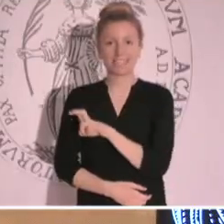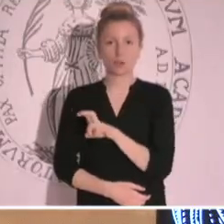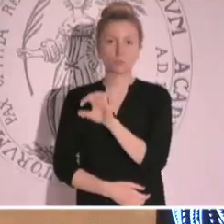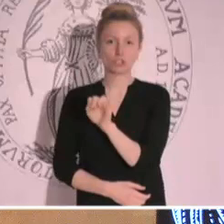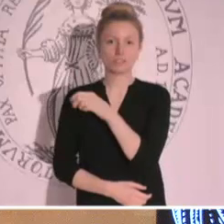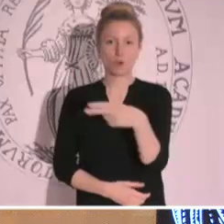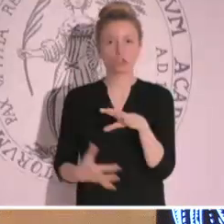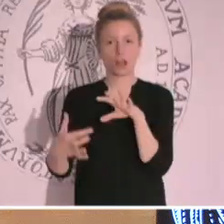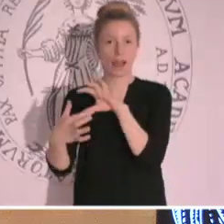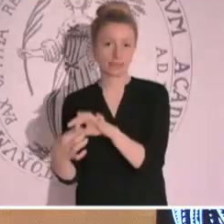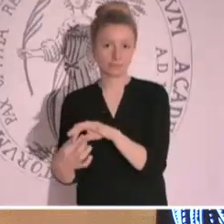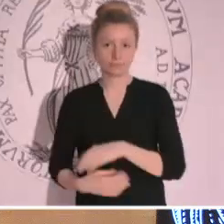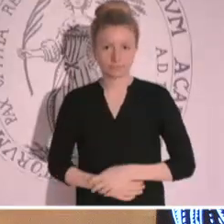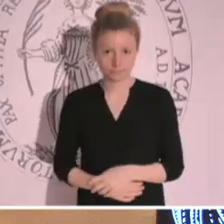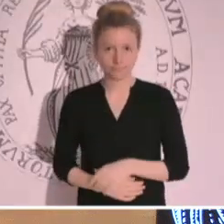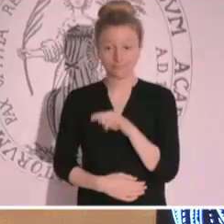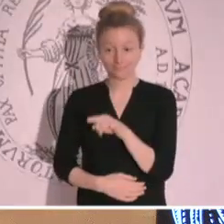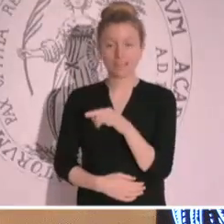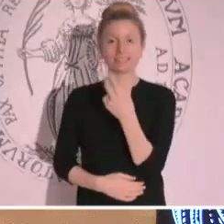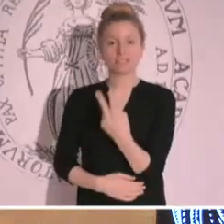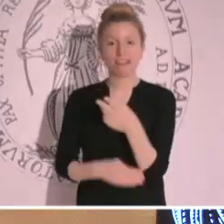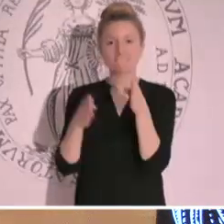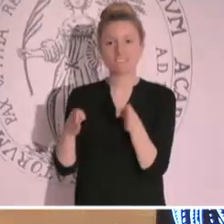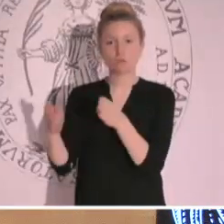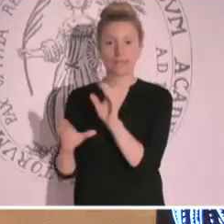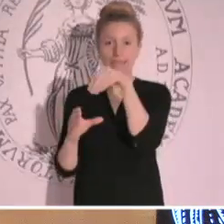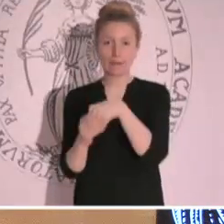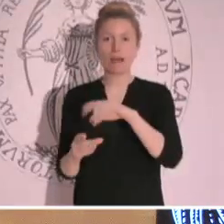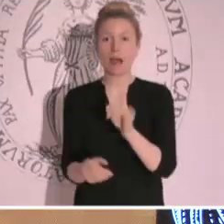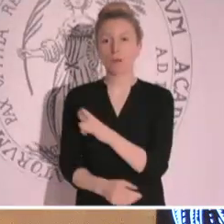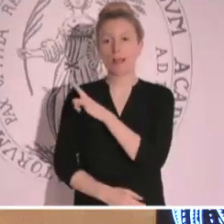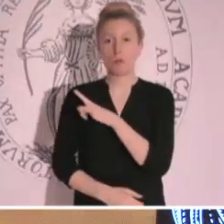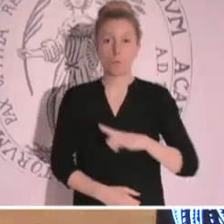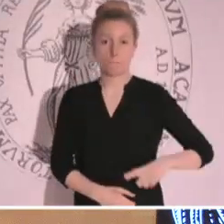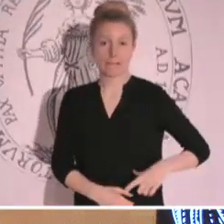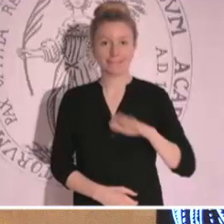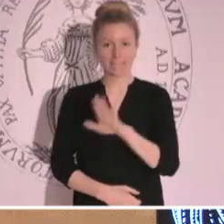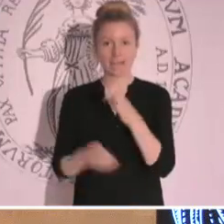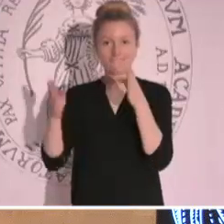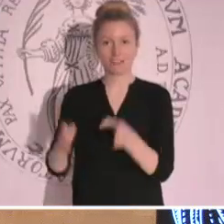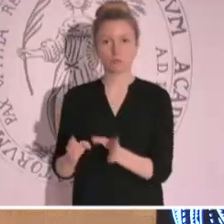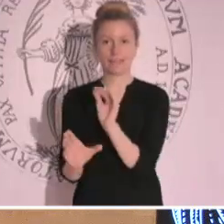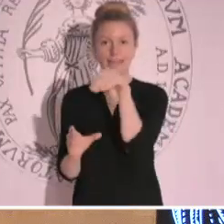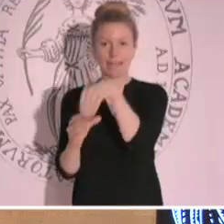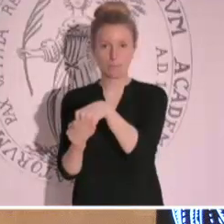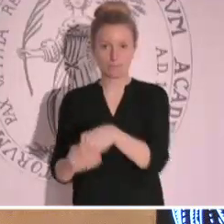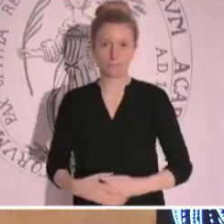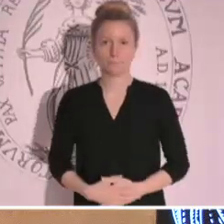Universitätsklinikum sogar zwei Fakultäten umspannt, nämlich auch Lübeck. Das heißt, Sie werden also wirklich eine